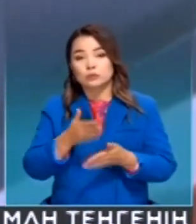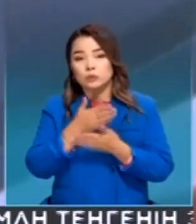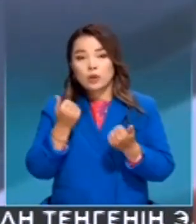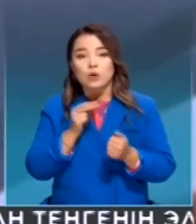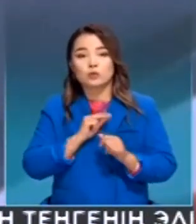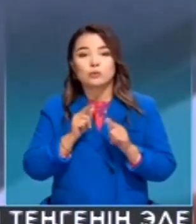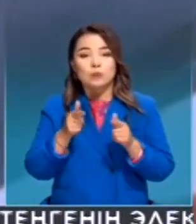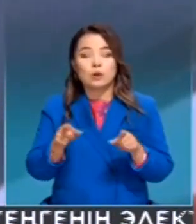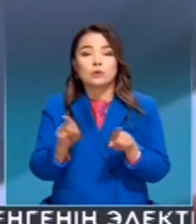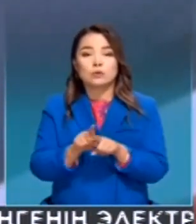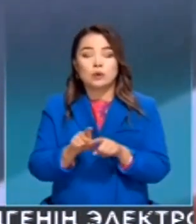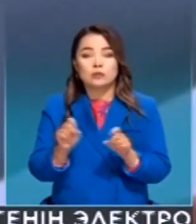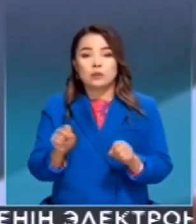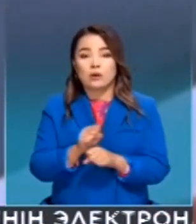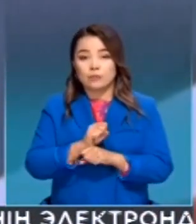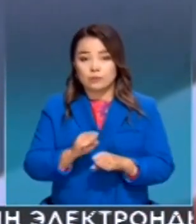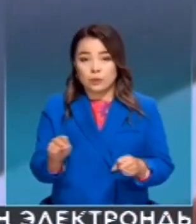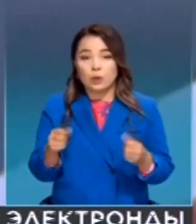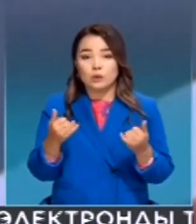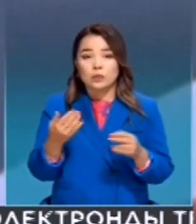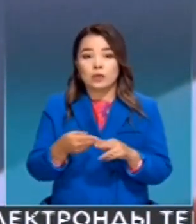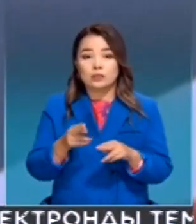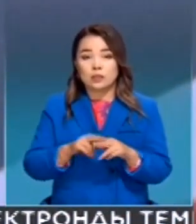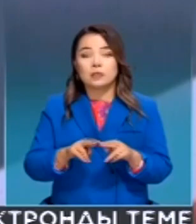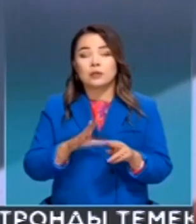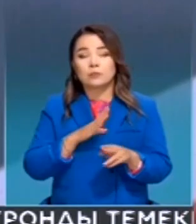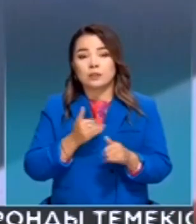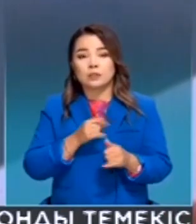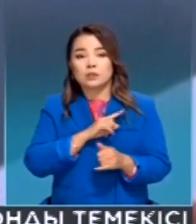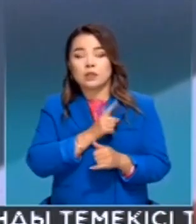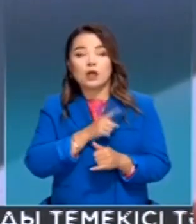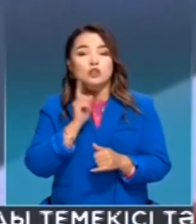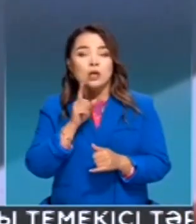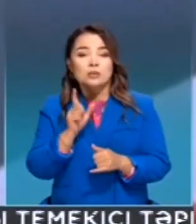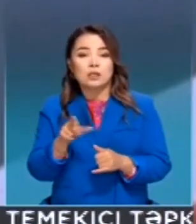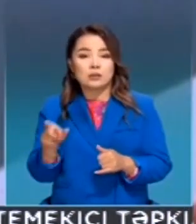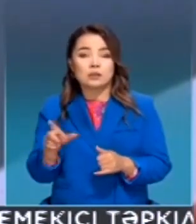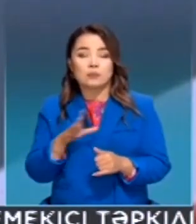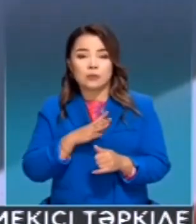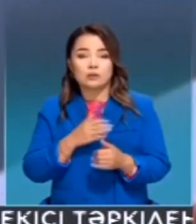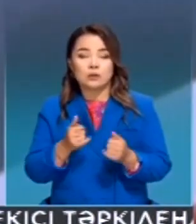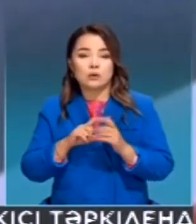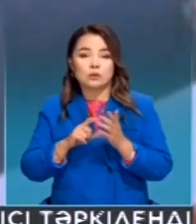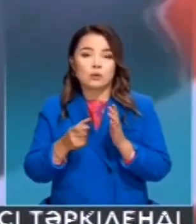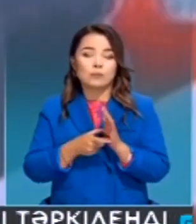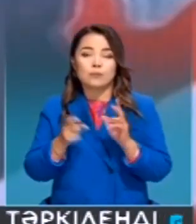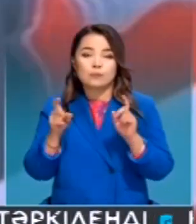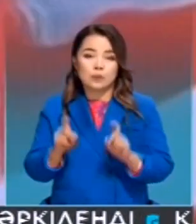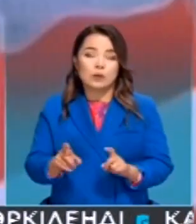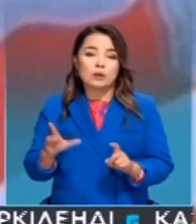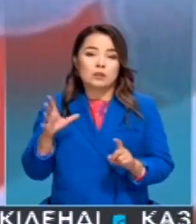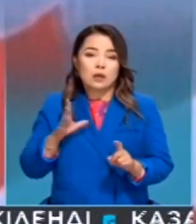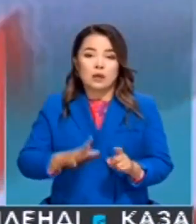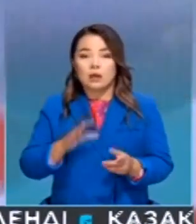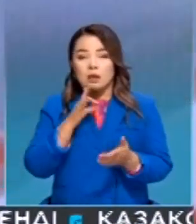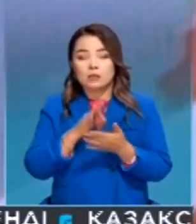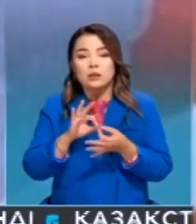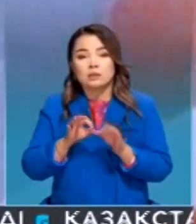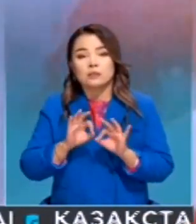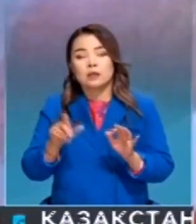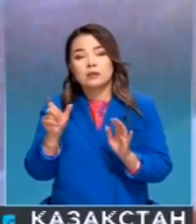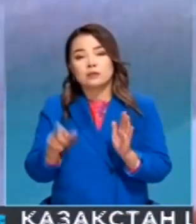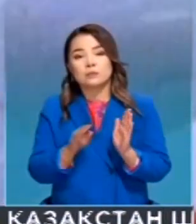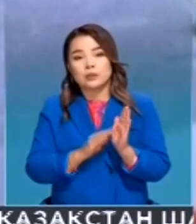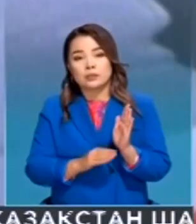жұмысқа орналасу да мүмкін емес. Сондықтан тепсе темір үзетін жастар 4 қабырғаға қамалуға мәжбүр. Аягөз Оралбайқызы